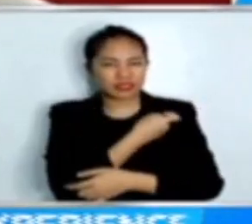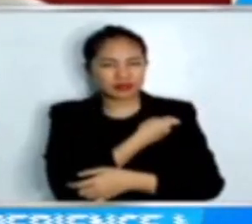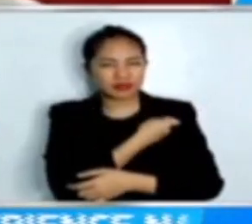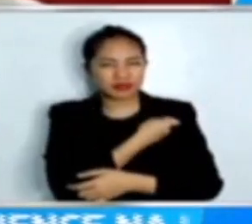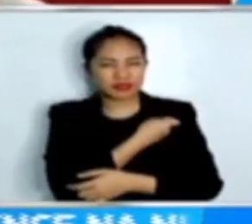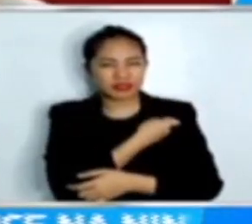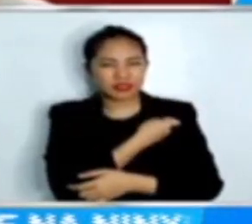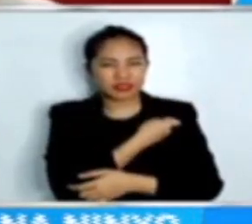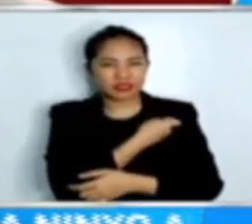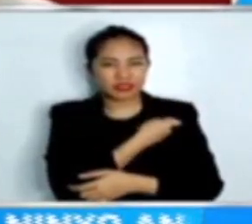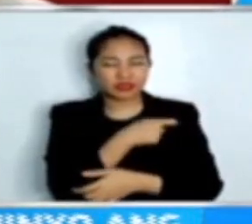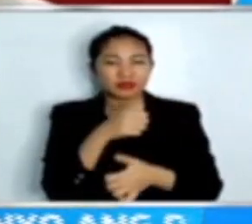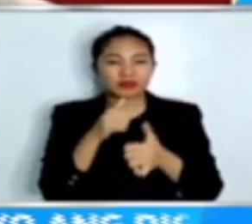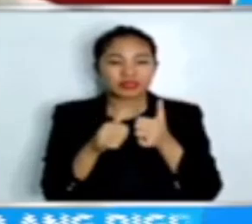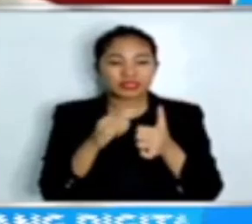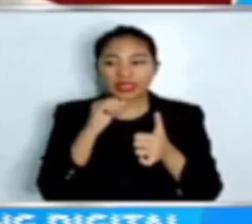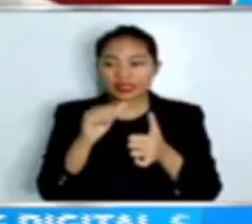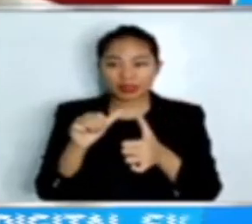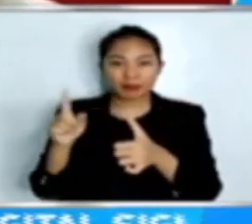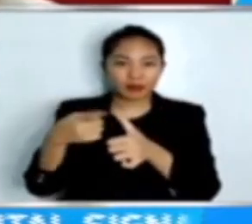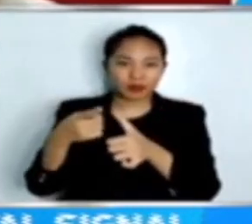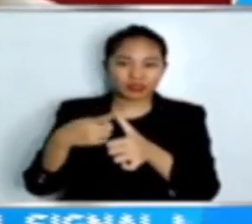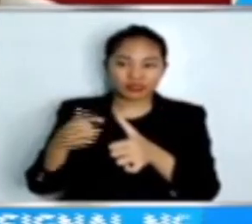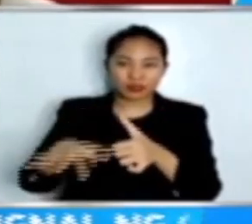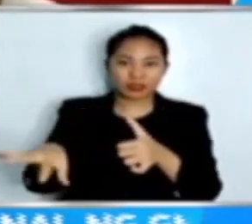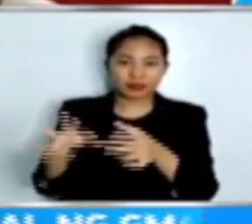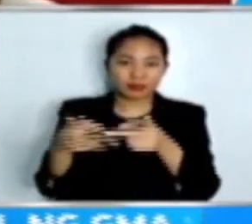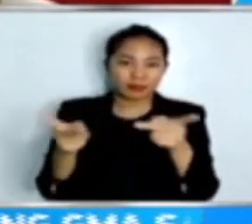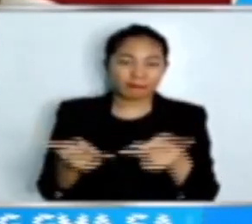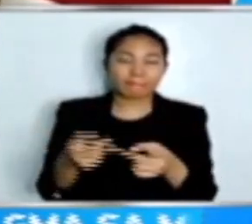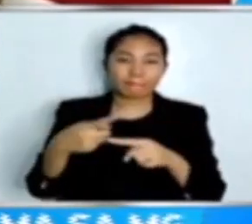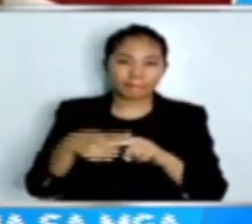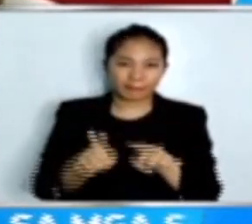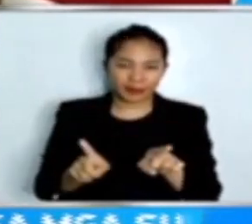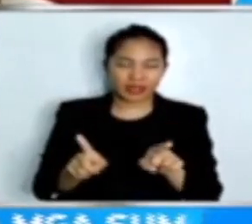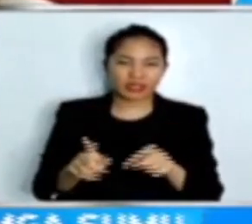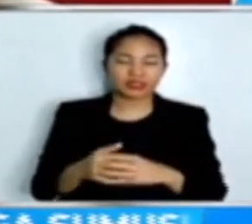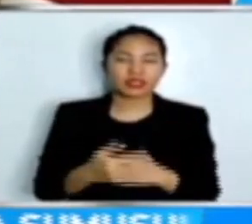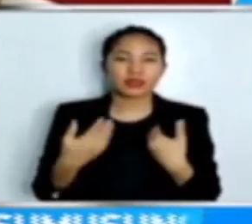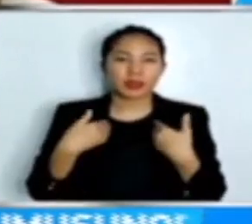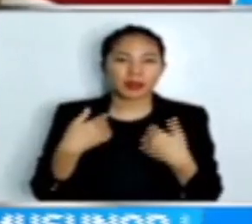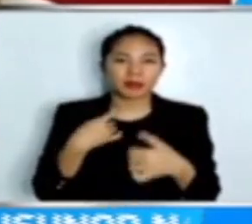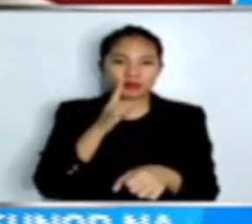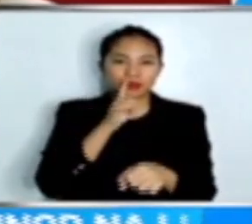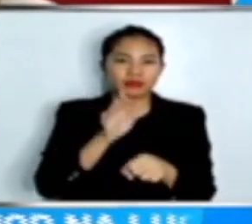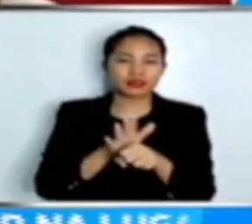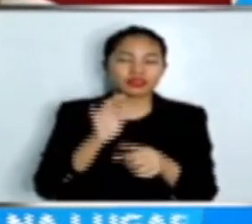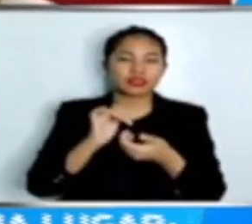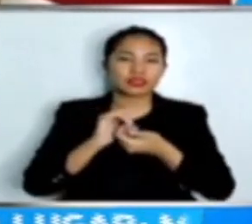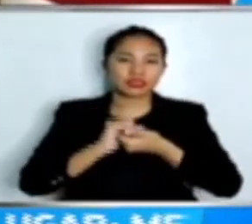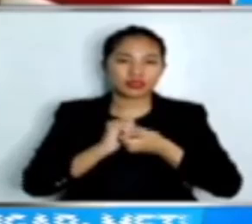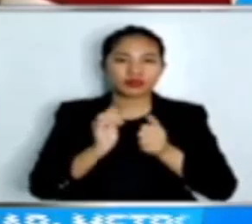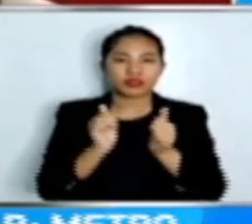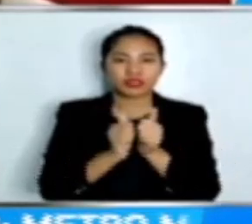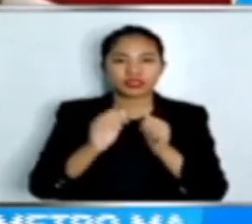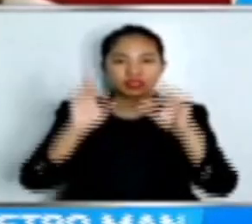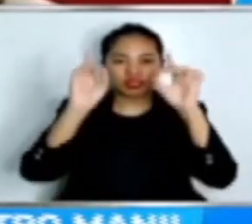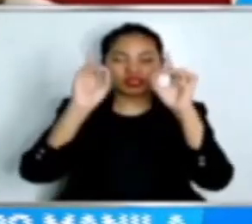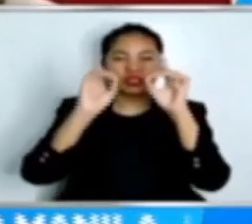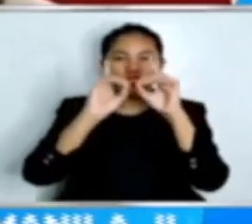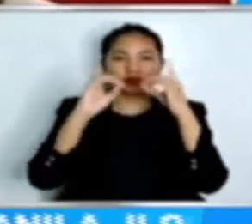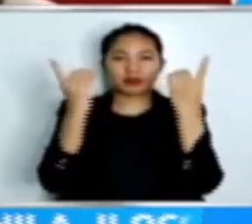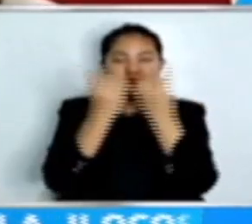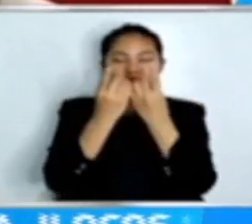priority, but may commitment ang ating counterparts sa DOH that institutionally ay sinusuportahan